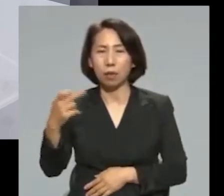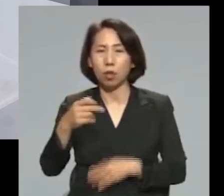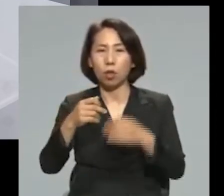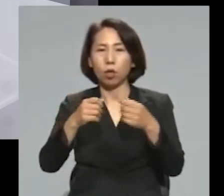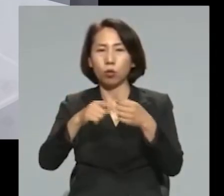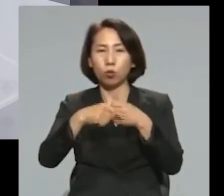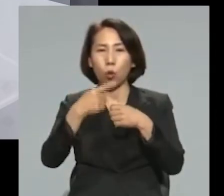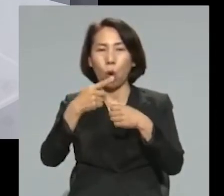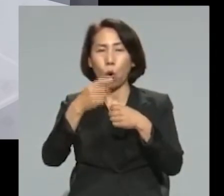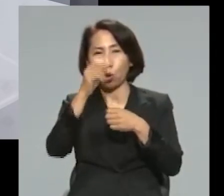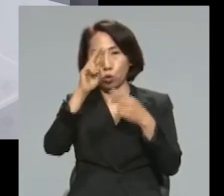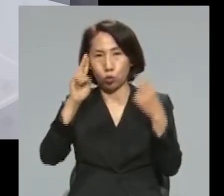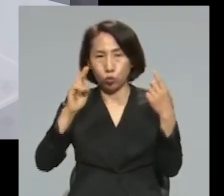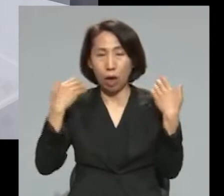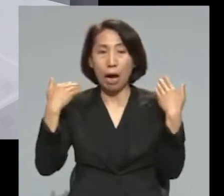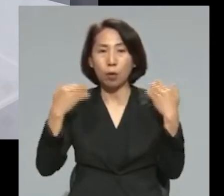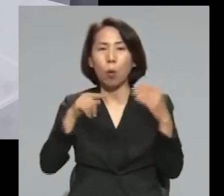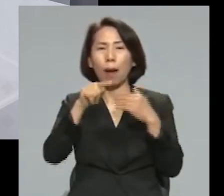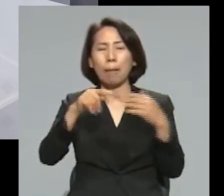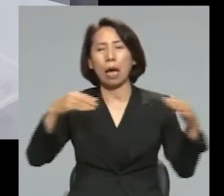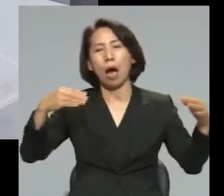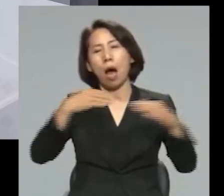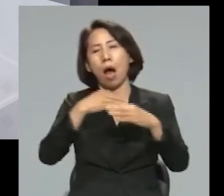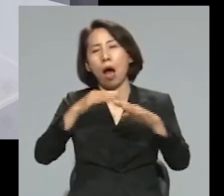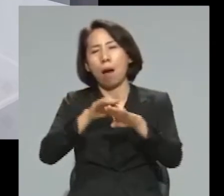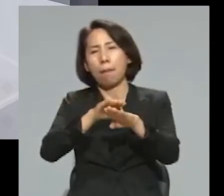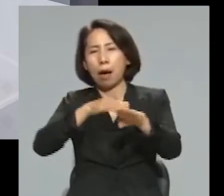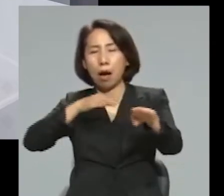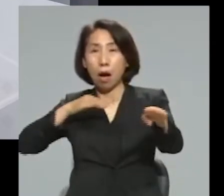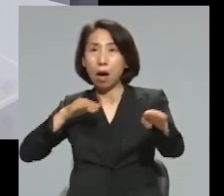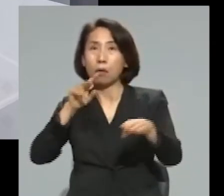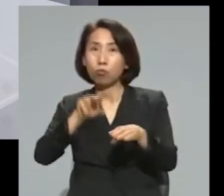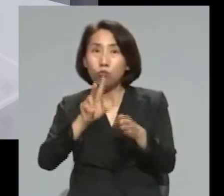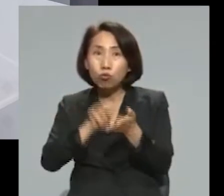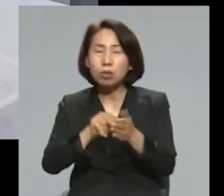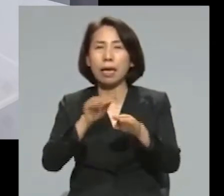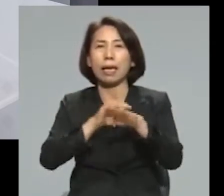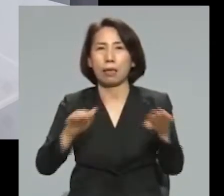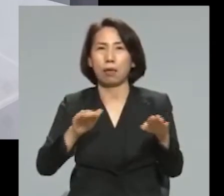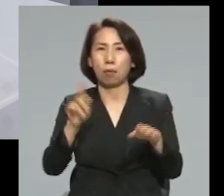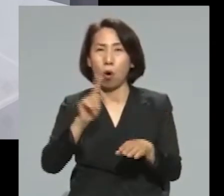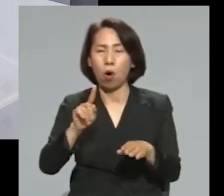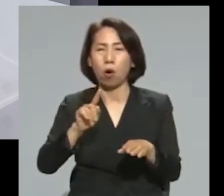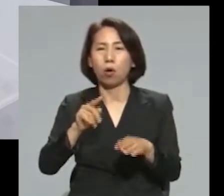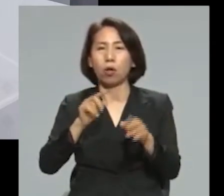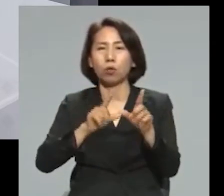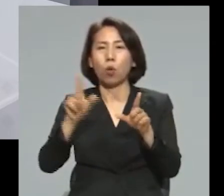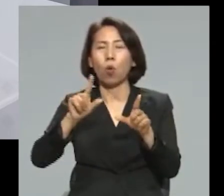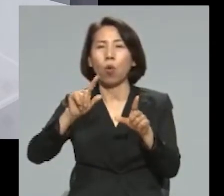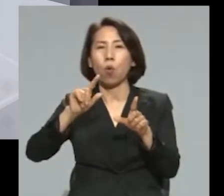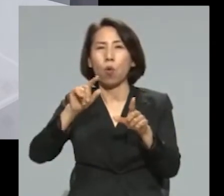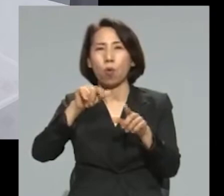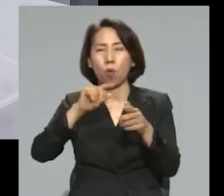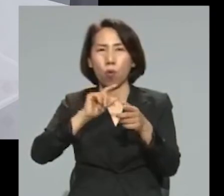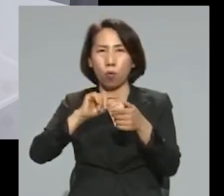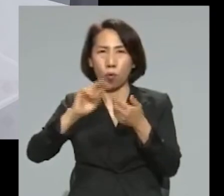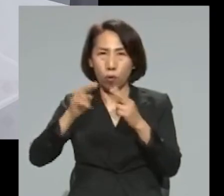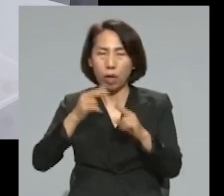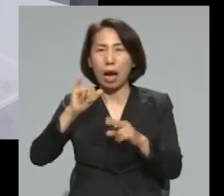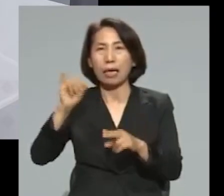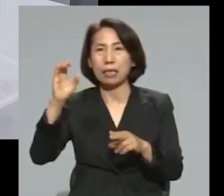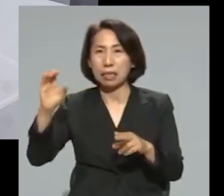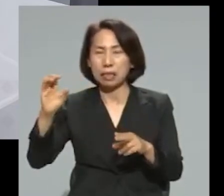앞에 병목 현상을 해소하기 위해서는 동고령 IC와 26번